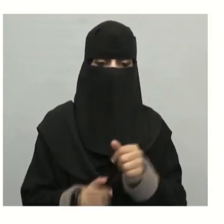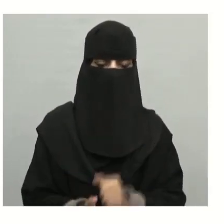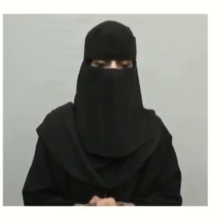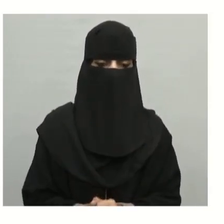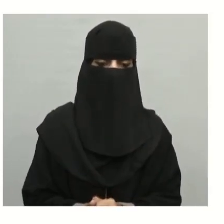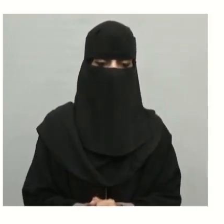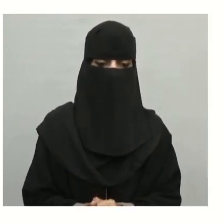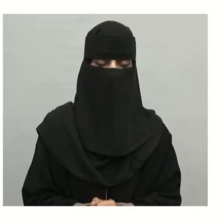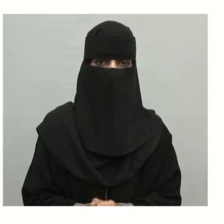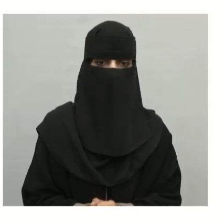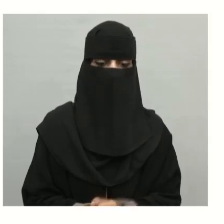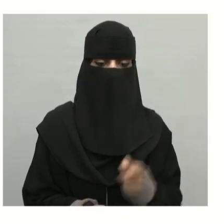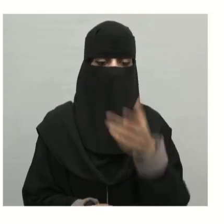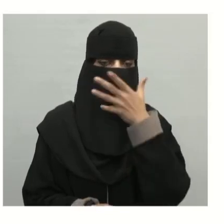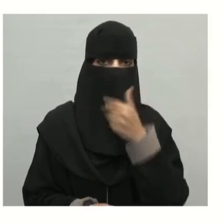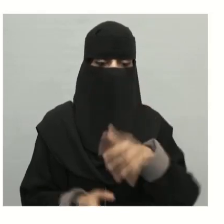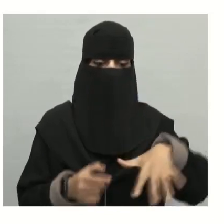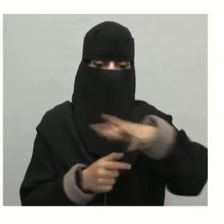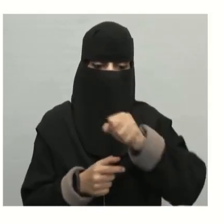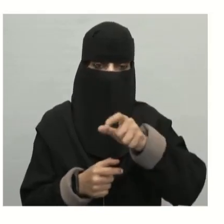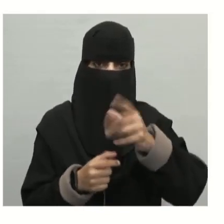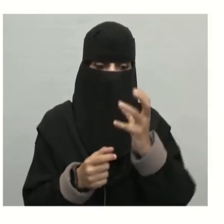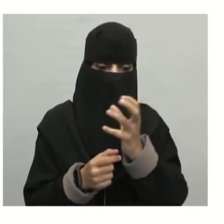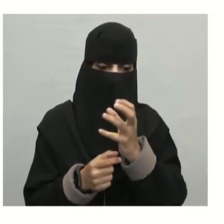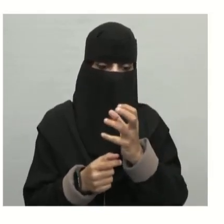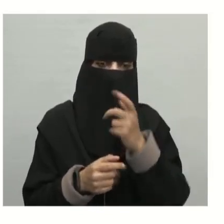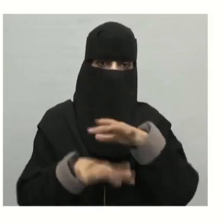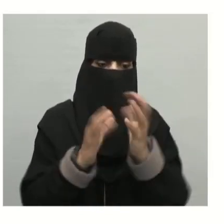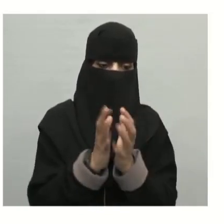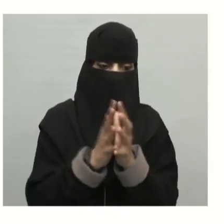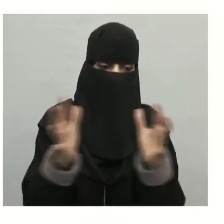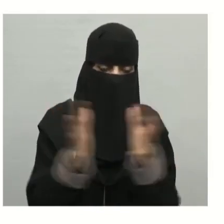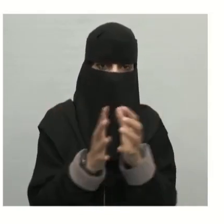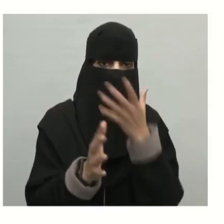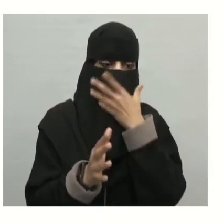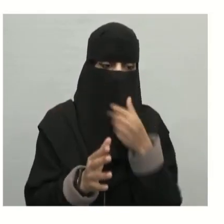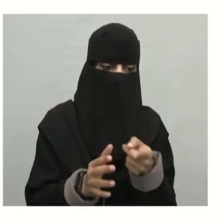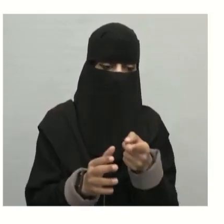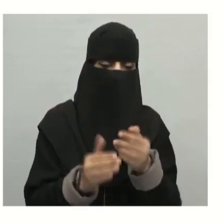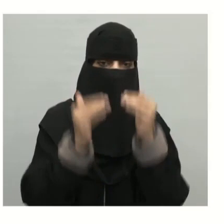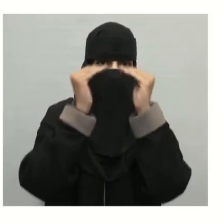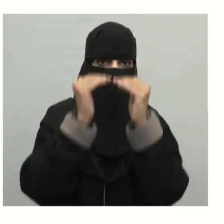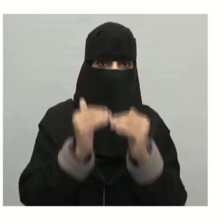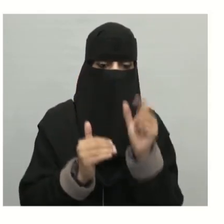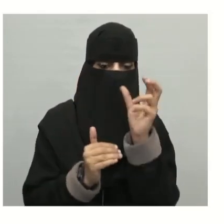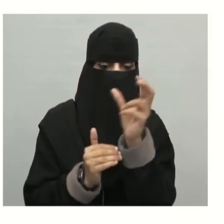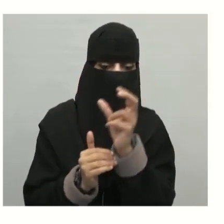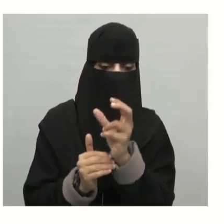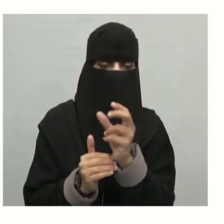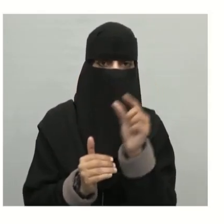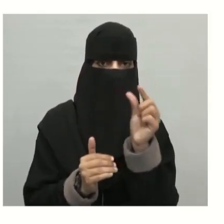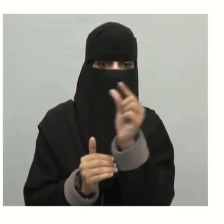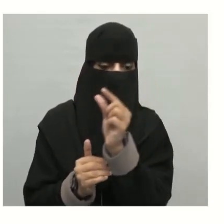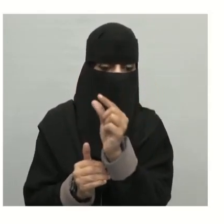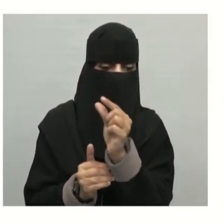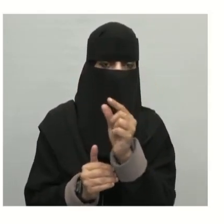الصخري هو الشكل العام للصخر ويشمل حجم وشكل وطريقه ترتيب بلورات